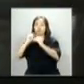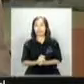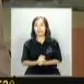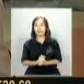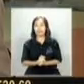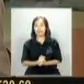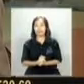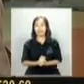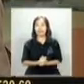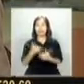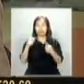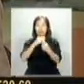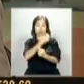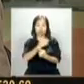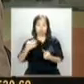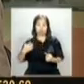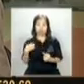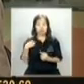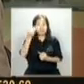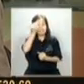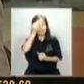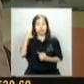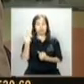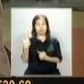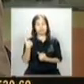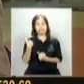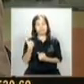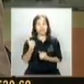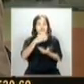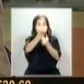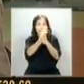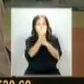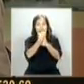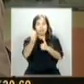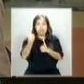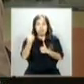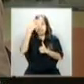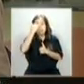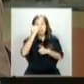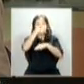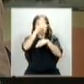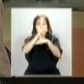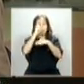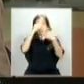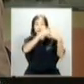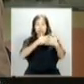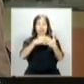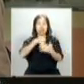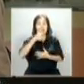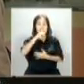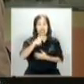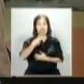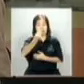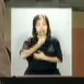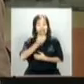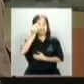า ทูตอิสราเอลแสดงท่าทีเปิดรับคำแนะนำนะคะหลังมีข่าวว่าประธานาธิบดีสหรัฐต้องการให้อิสราเอลจำกัดการ